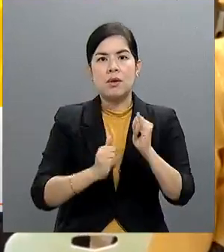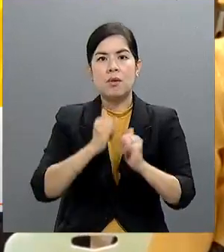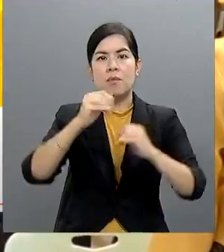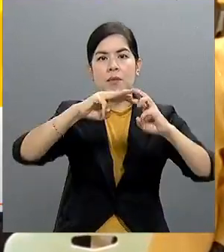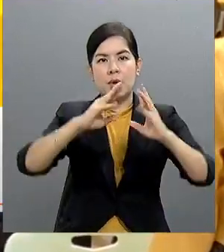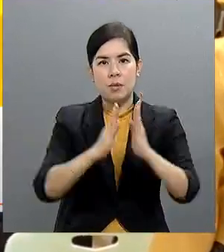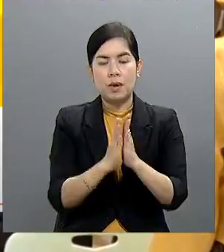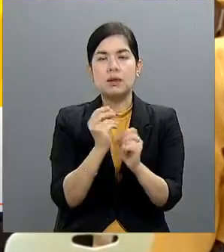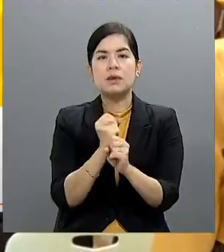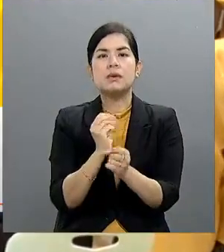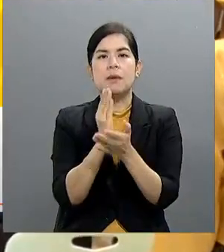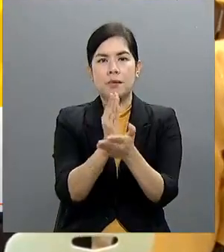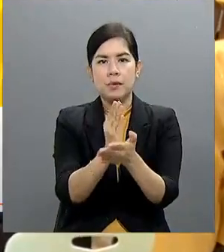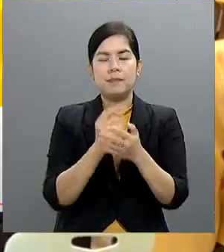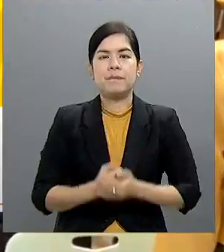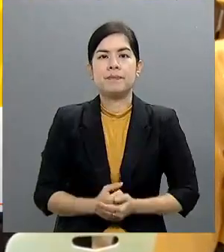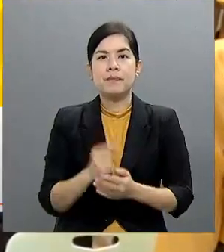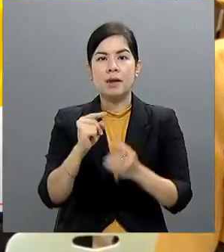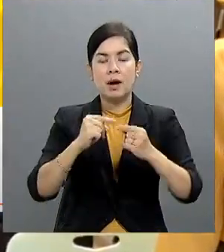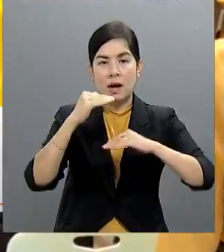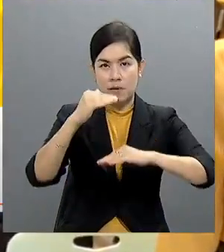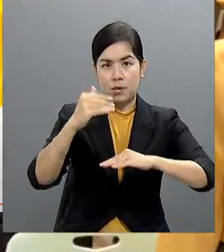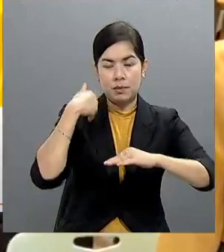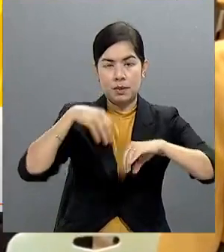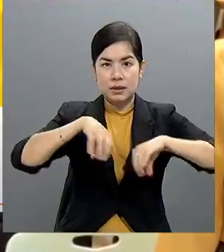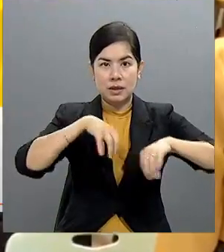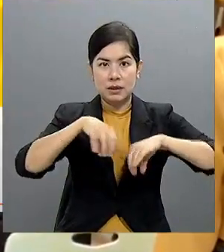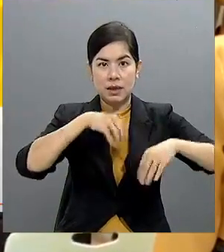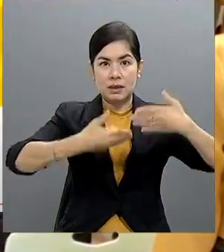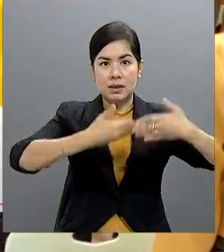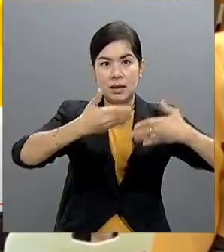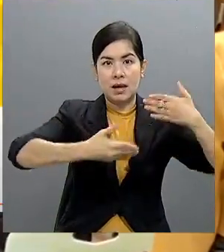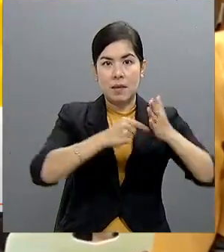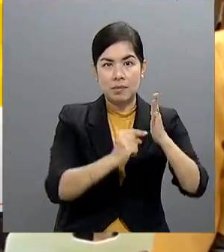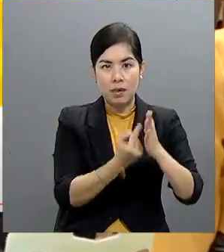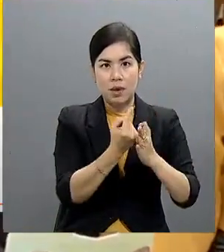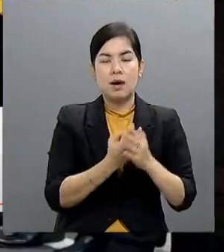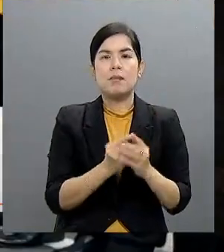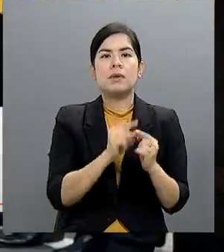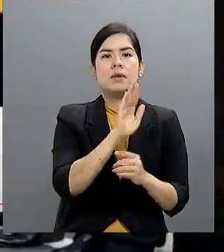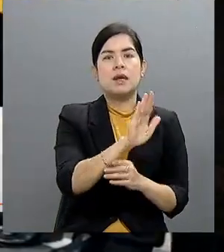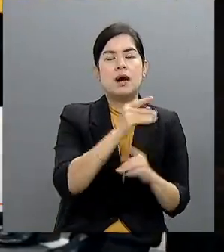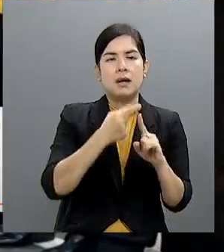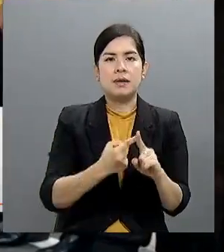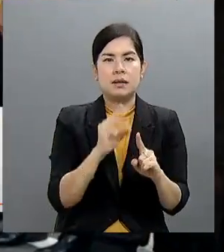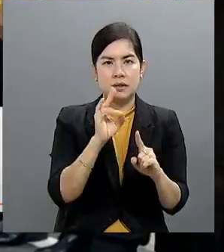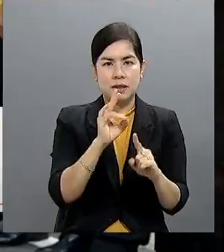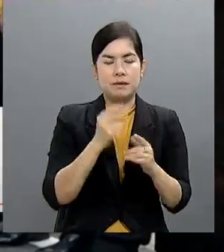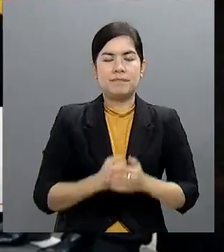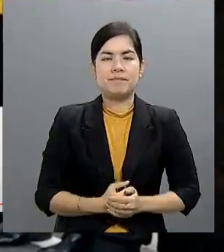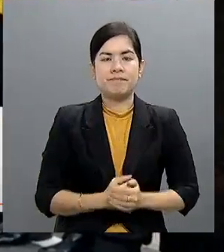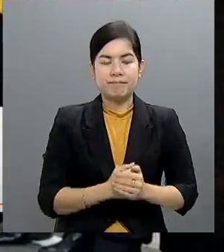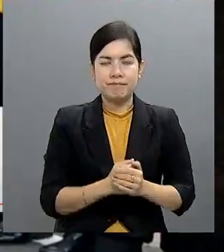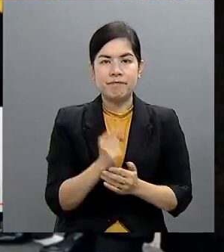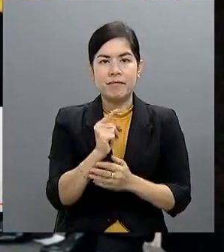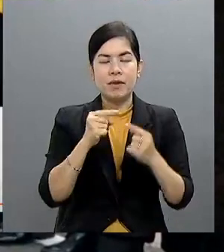าทั้งนี้กำหนดจัดกิจกรรมตั้งแต่วันอาทิตย์ที่5กรกฎาคมที่ผ่านมาณวัดใกล้บ้านสำหรับวันอาสาฬ